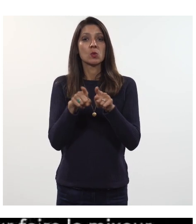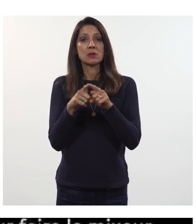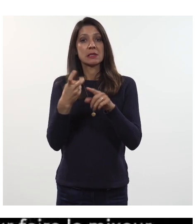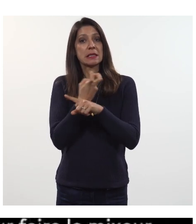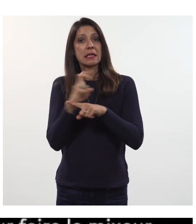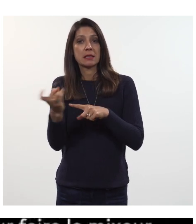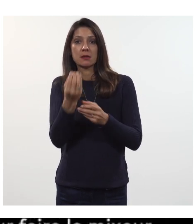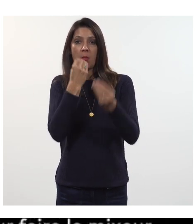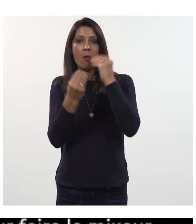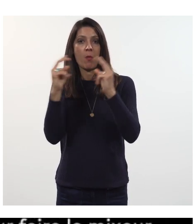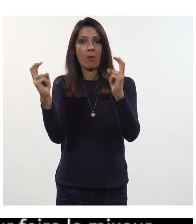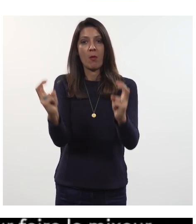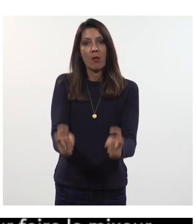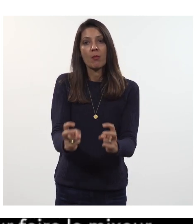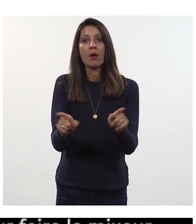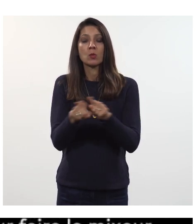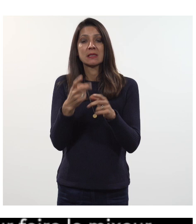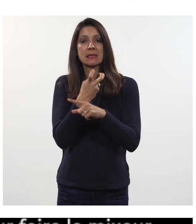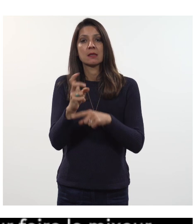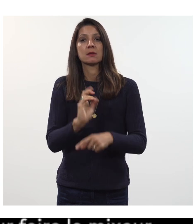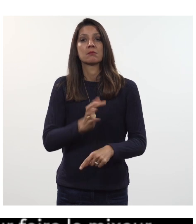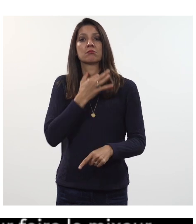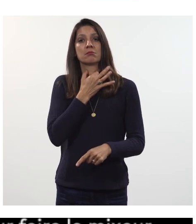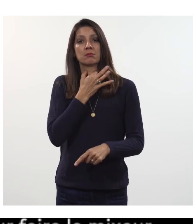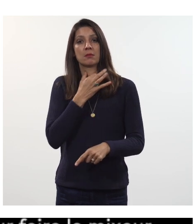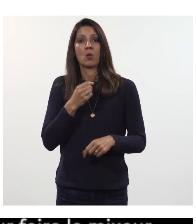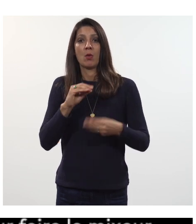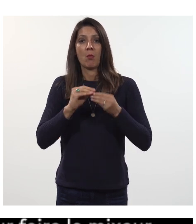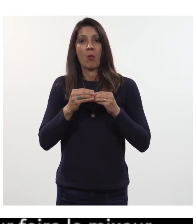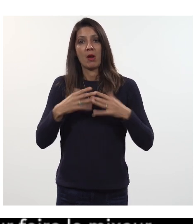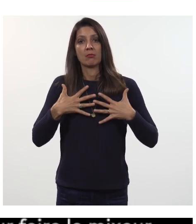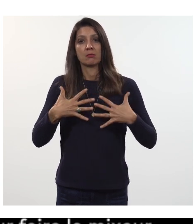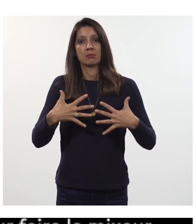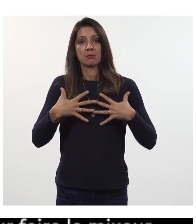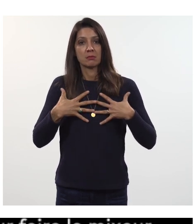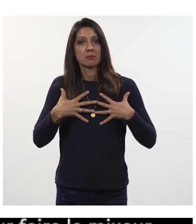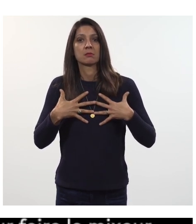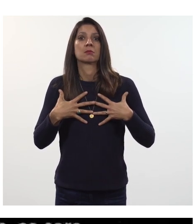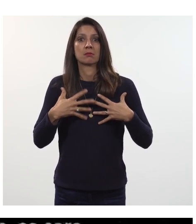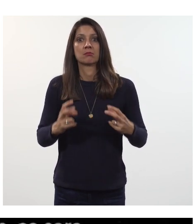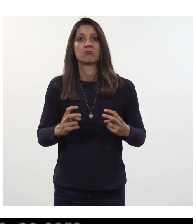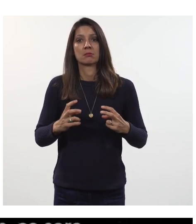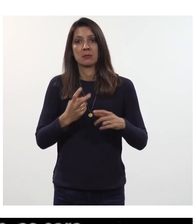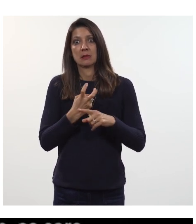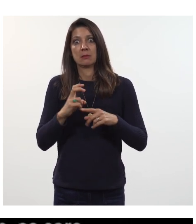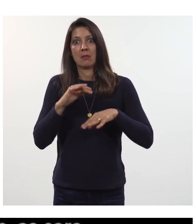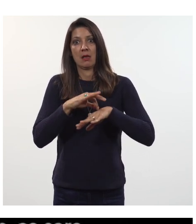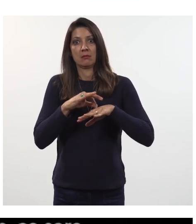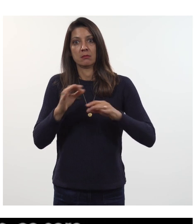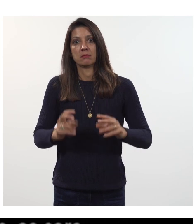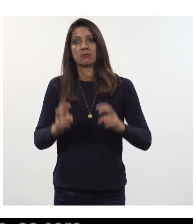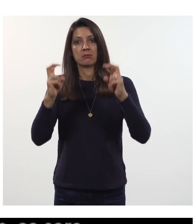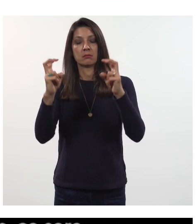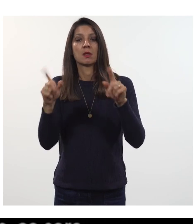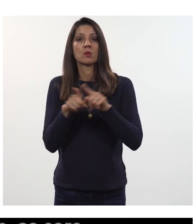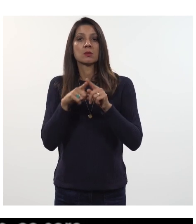apports alimentaires, un risque de fausse route aussi, et donc de pneumopathie d'inhalation qui va être augmentée. La salive, hein,